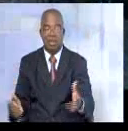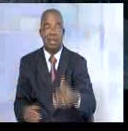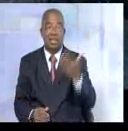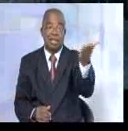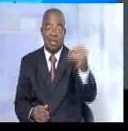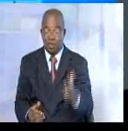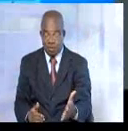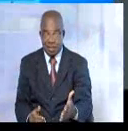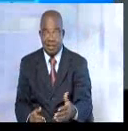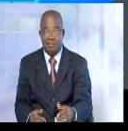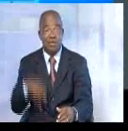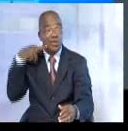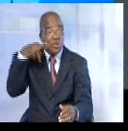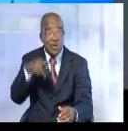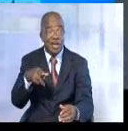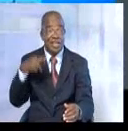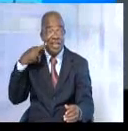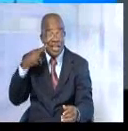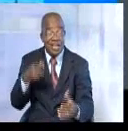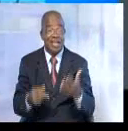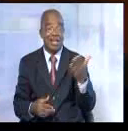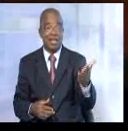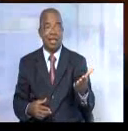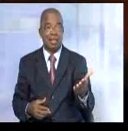le petit monde a une idée des résultats du vote.